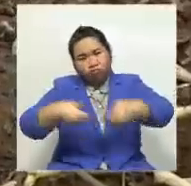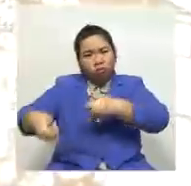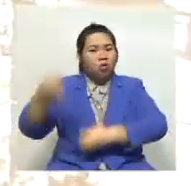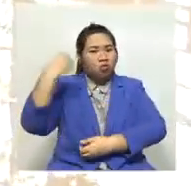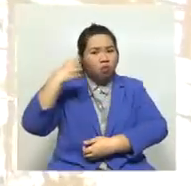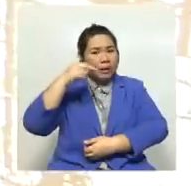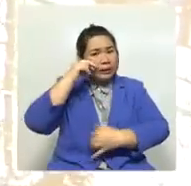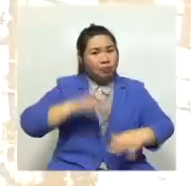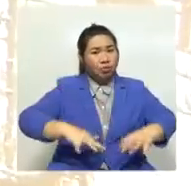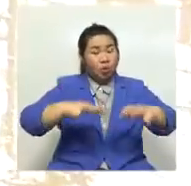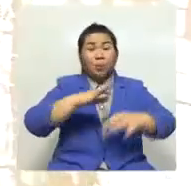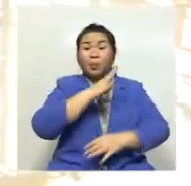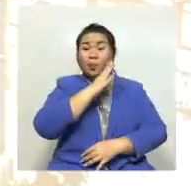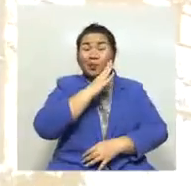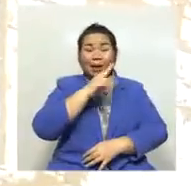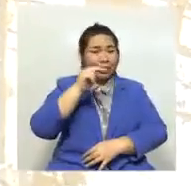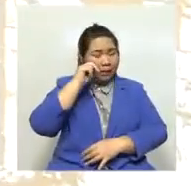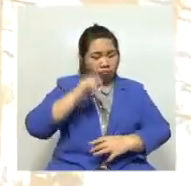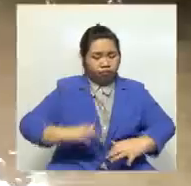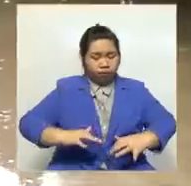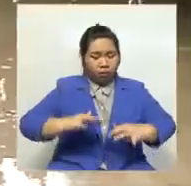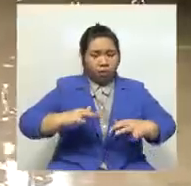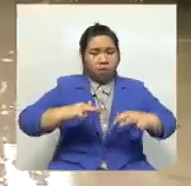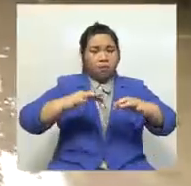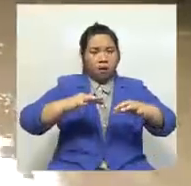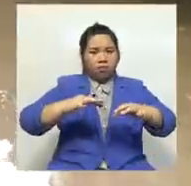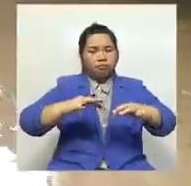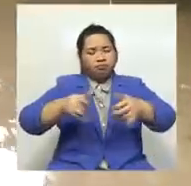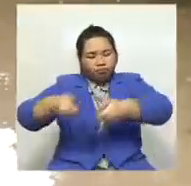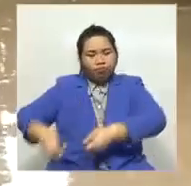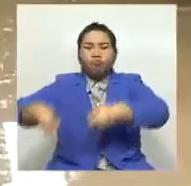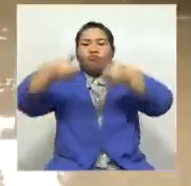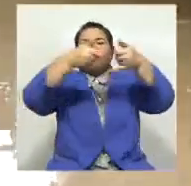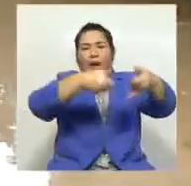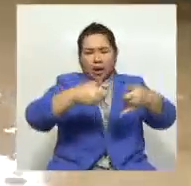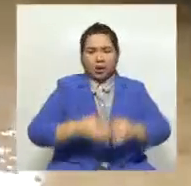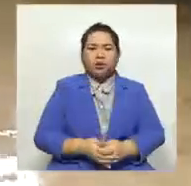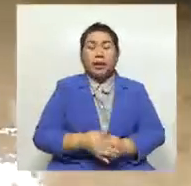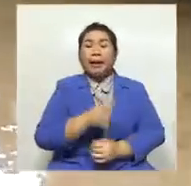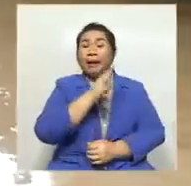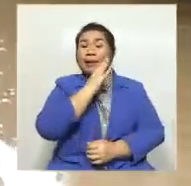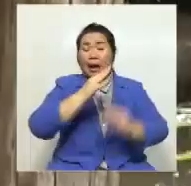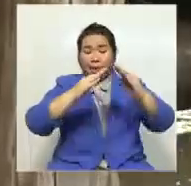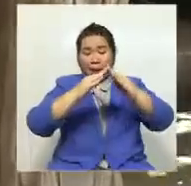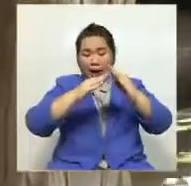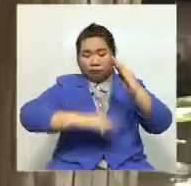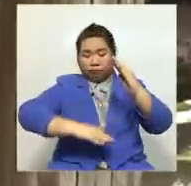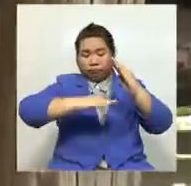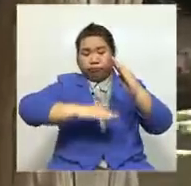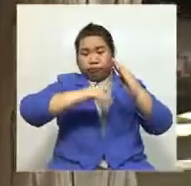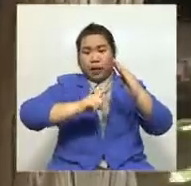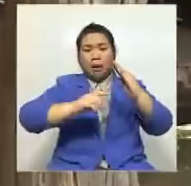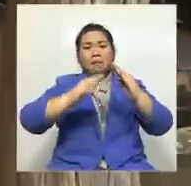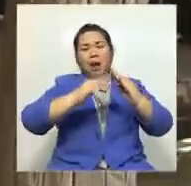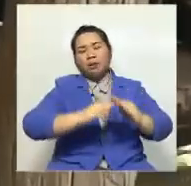ำเข้าท่วมหากน้ำเยอะกว่านี้นะคะก็ต้องย้ายหมูไปข้างบนโดยถ้าน้ำท่วมถึงตัวบ้านค่ะชาวบ้านก็จะย้าย